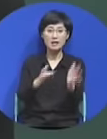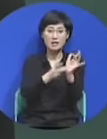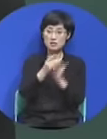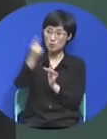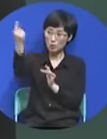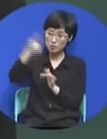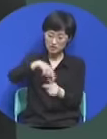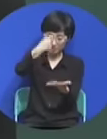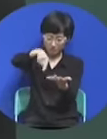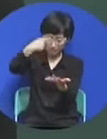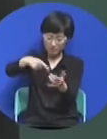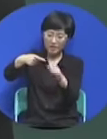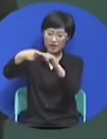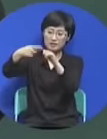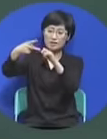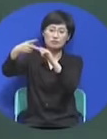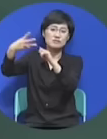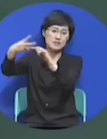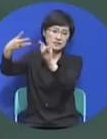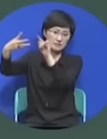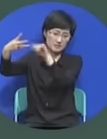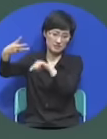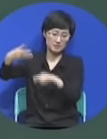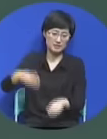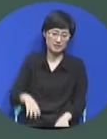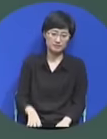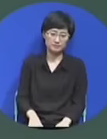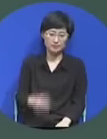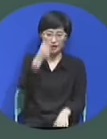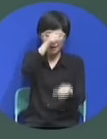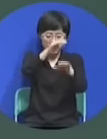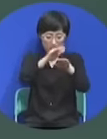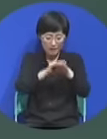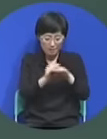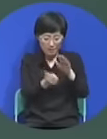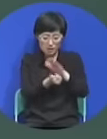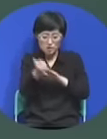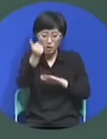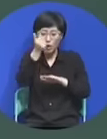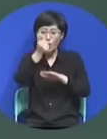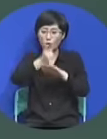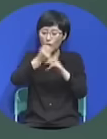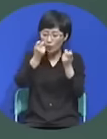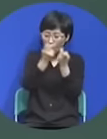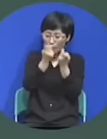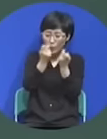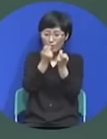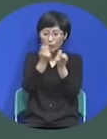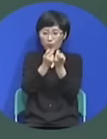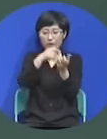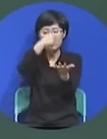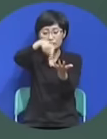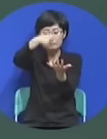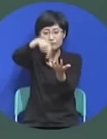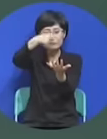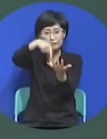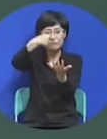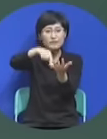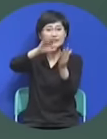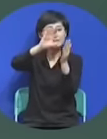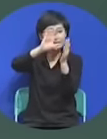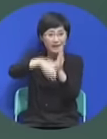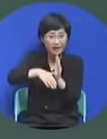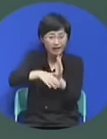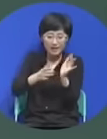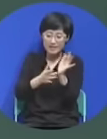겁니다. 最先教导了这三个. 그래서 예배 성공하는 비밀에 대해서 가르치는 가운데 예수님이 하신